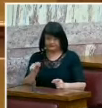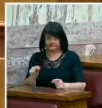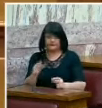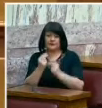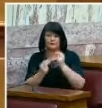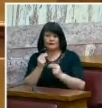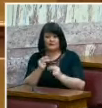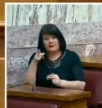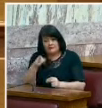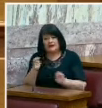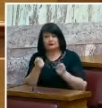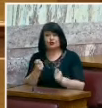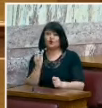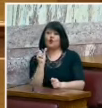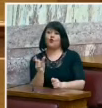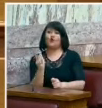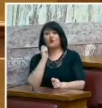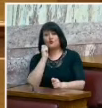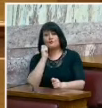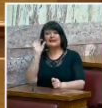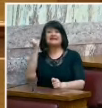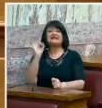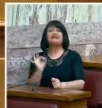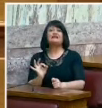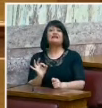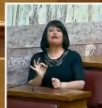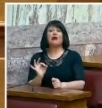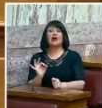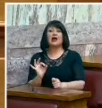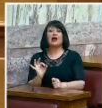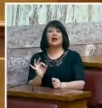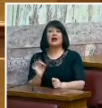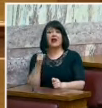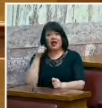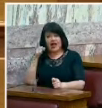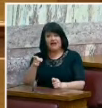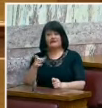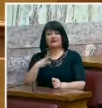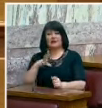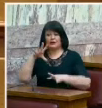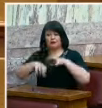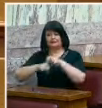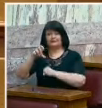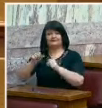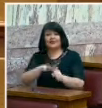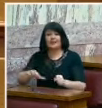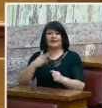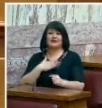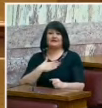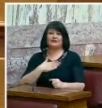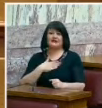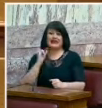όνομα αποτελεί σύμβολο αλυτρωτικών διαθέσεων της γειτονικής χώρας. Και επειδή σας